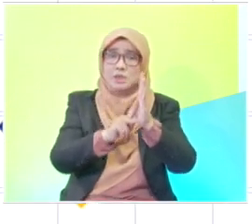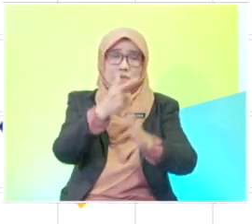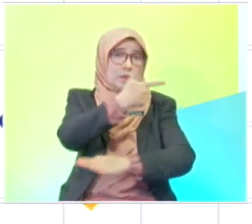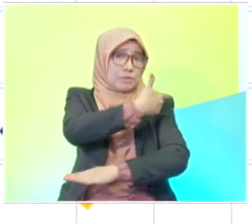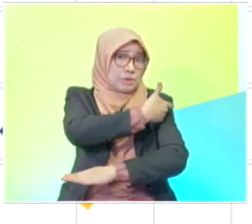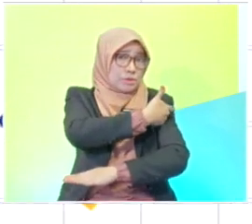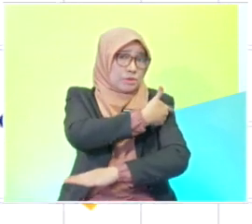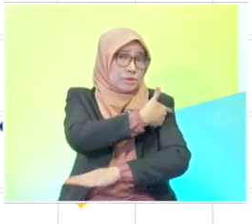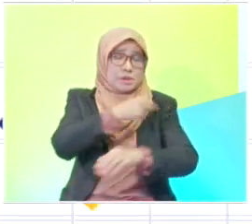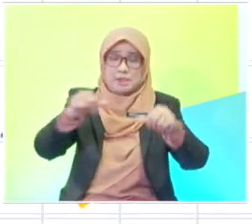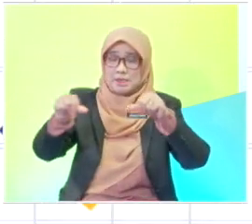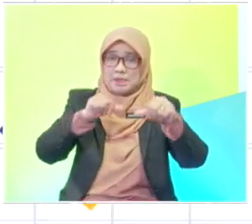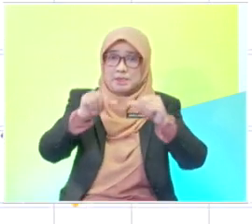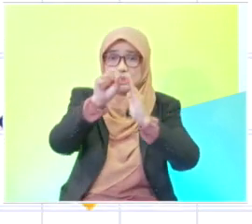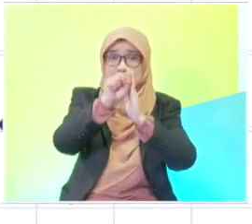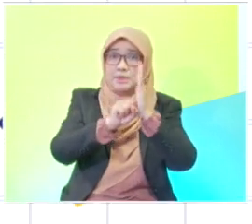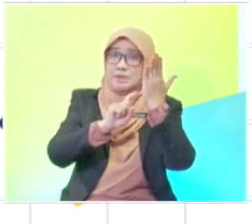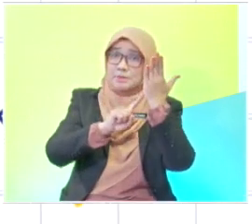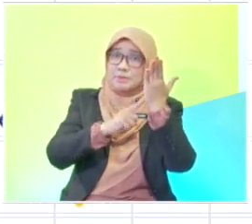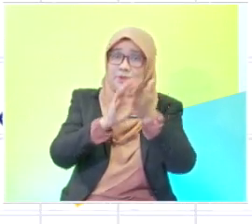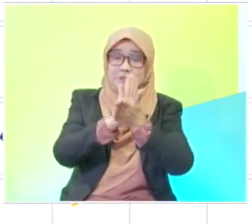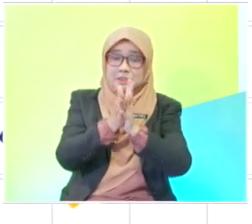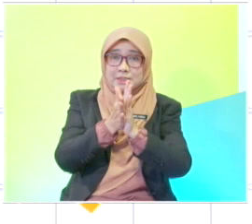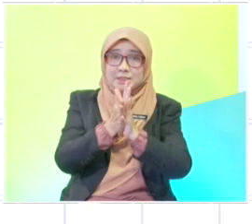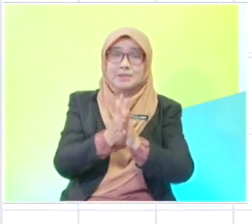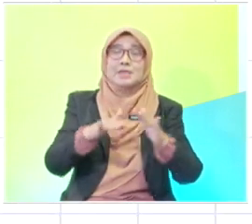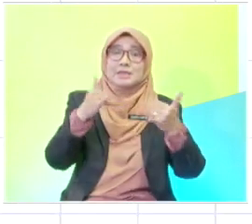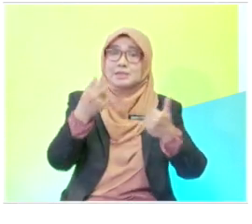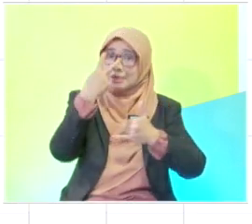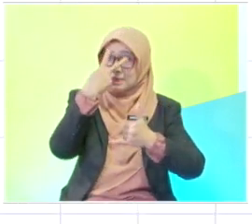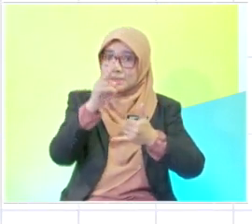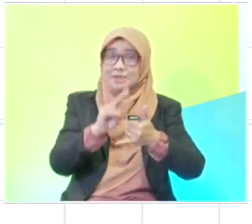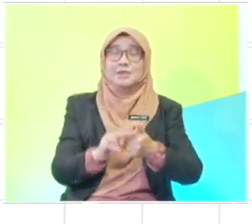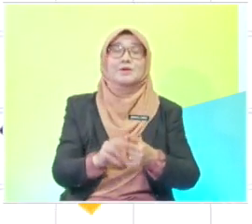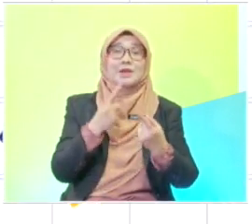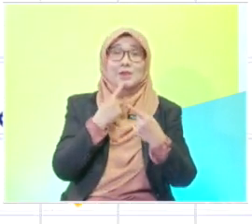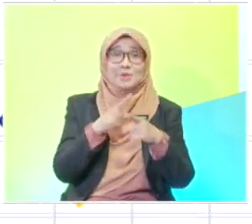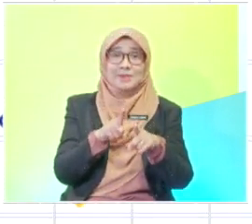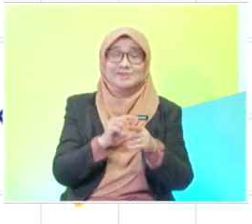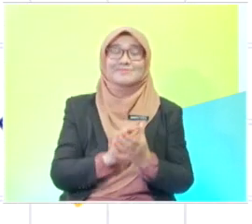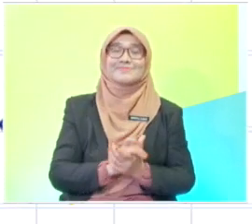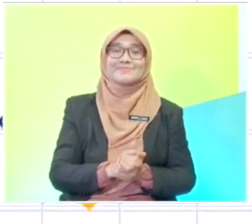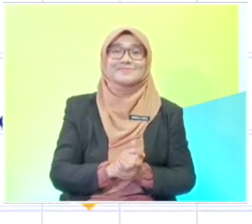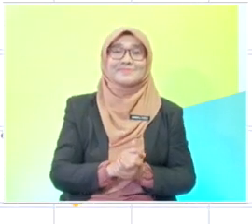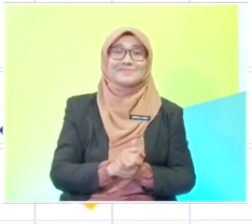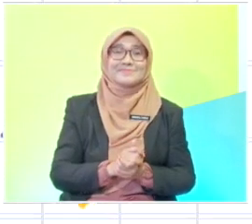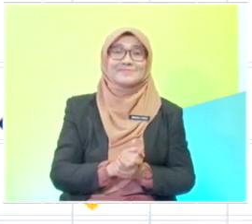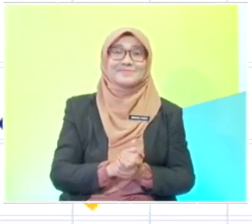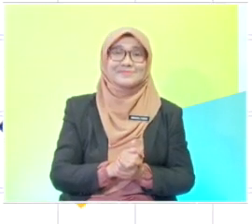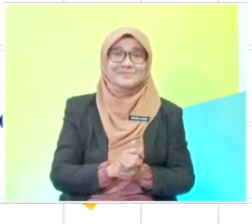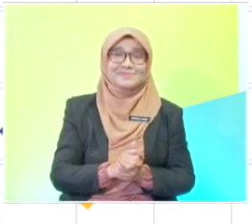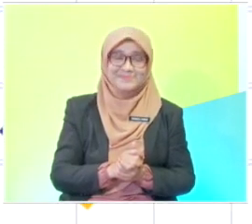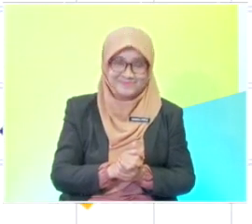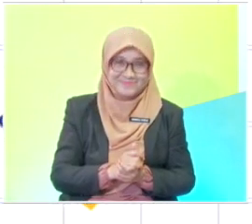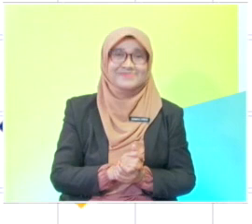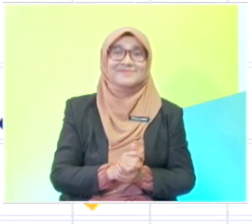keimunan aktif semula jadi. Okey, kita tengok jawapan Hanif. Betul ke jawapan saya ni? Okey. Keimunan pasif